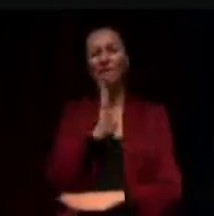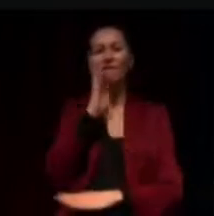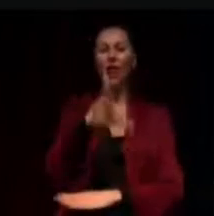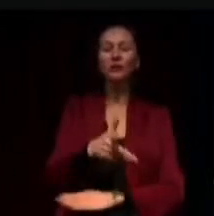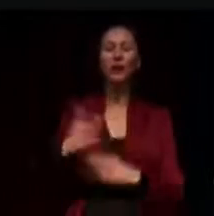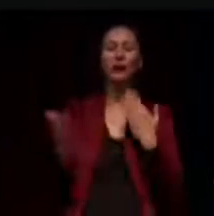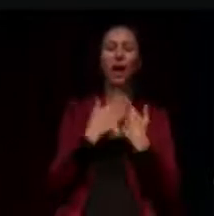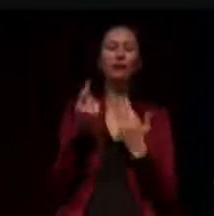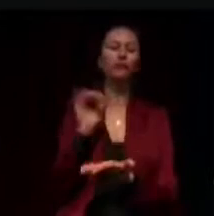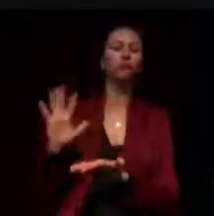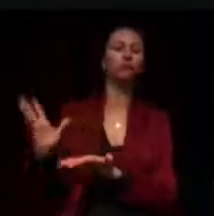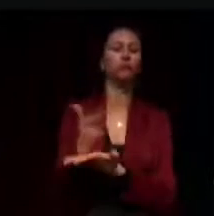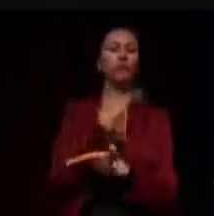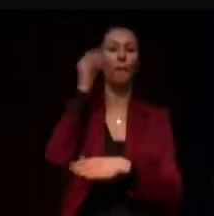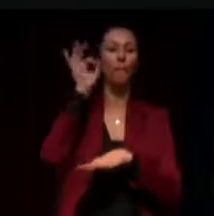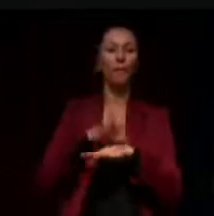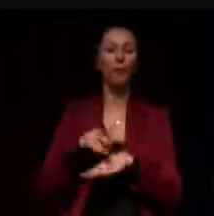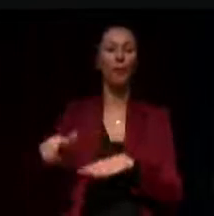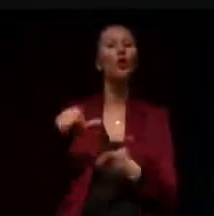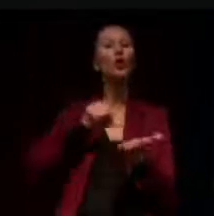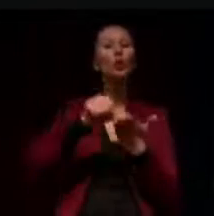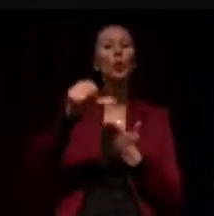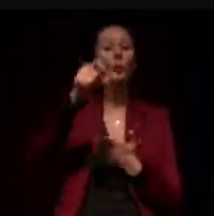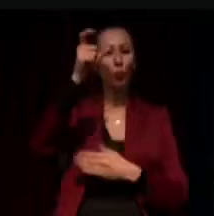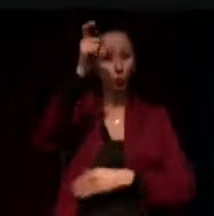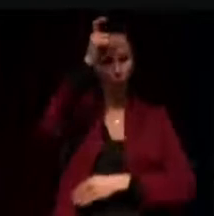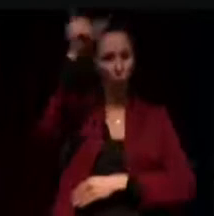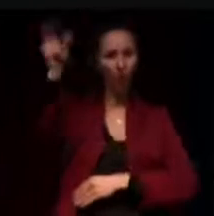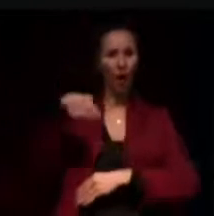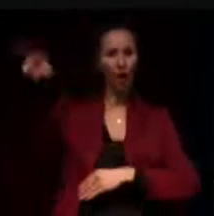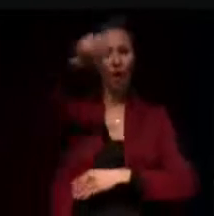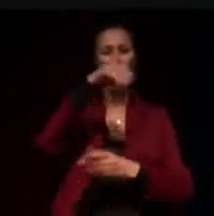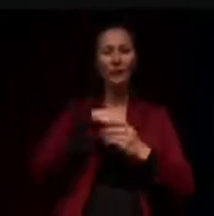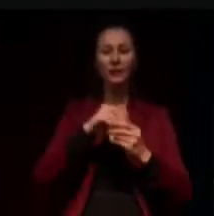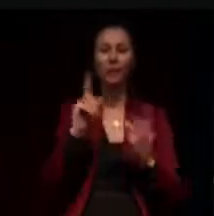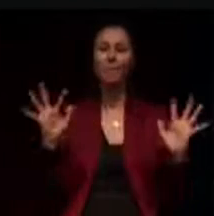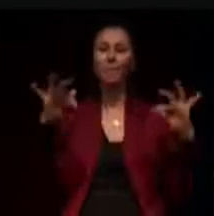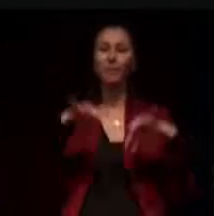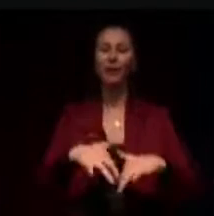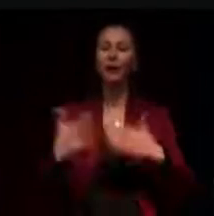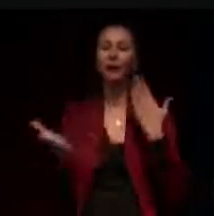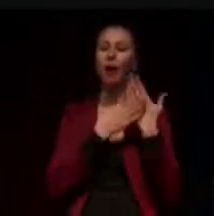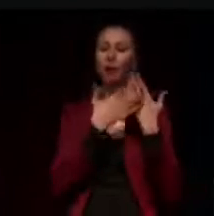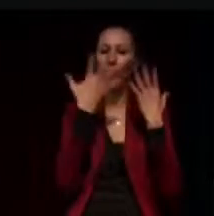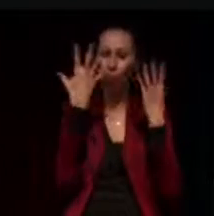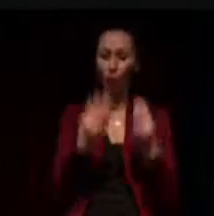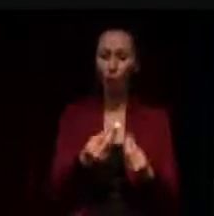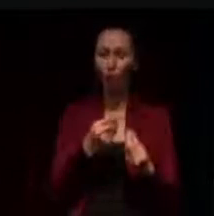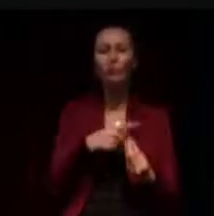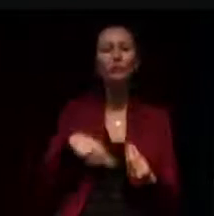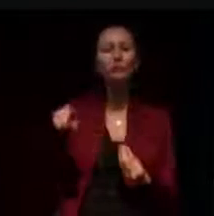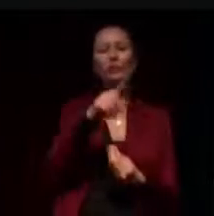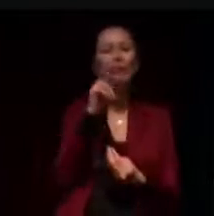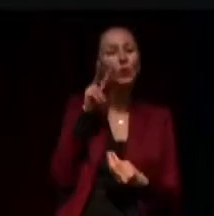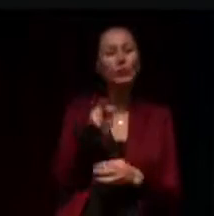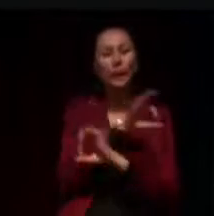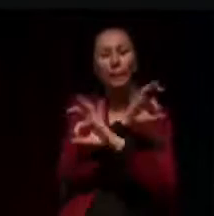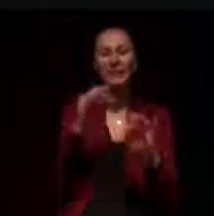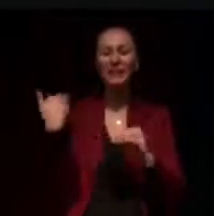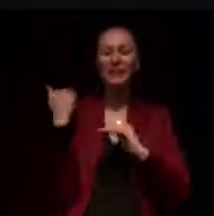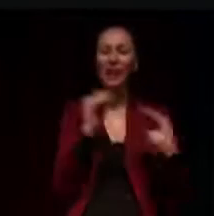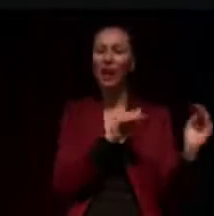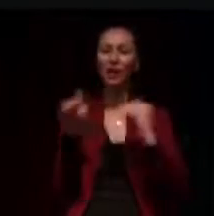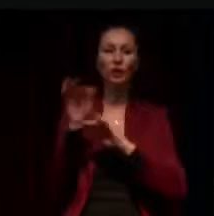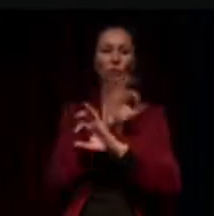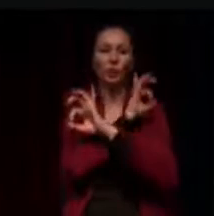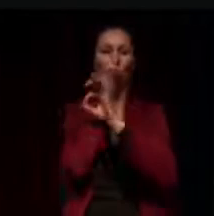fazla yardım topladı. Tüm ülke tasada bir oldu. Yardıma koştu. Emsalsiz dayanışma